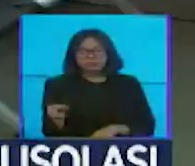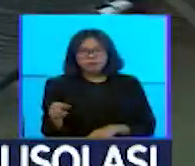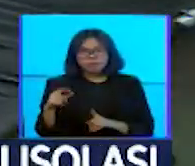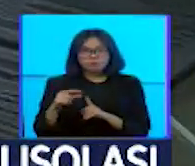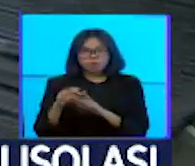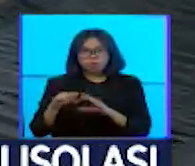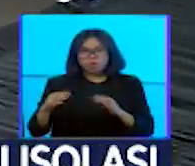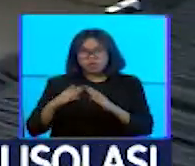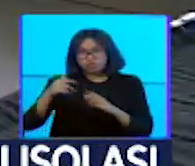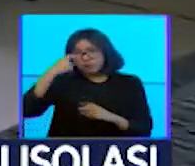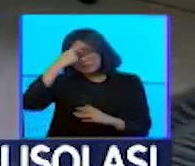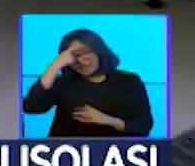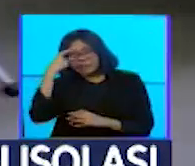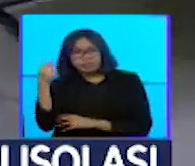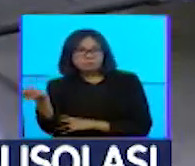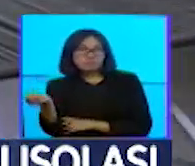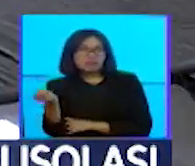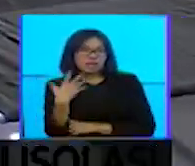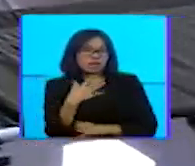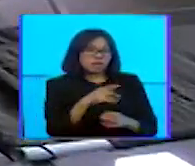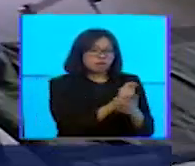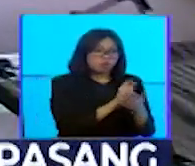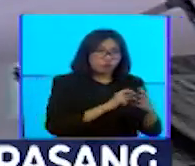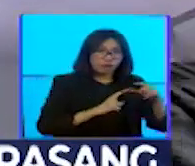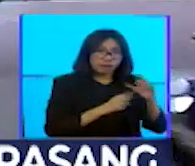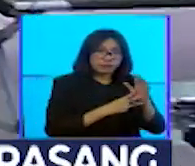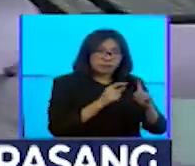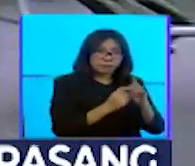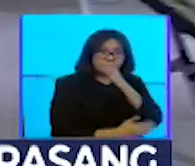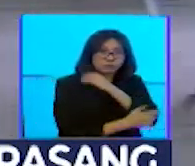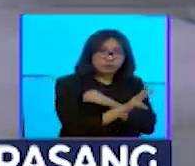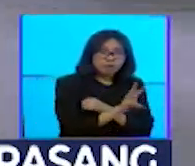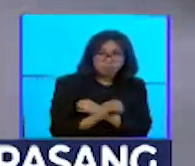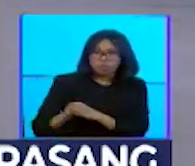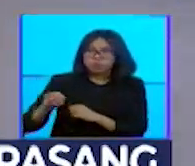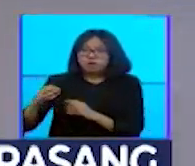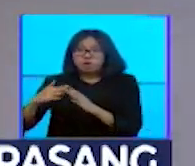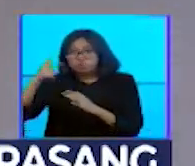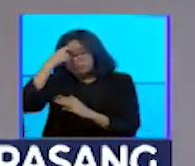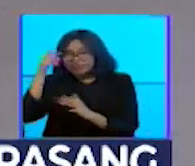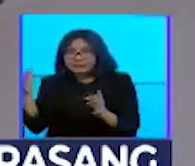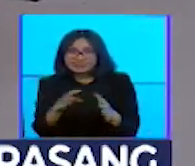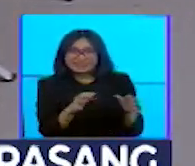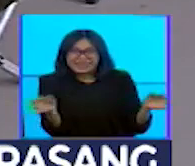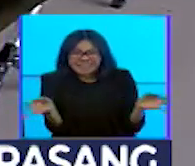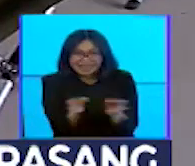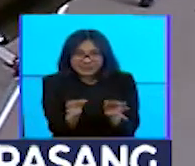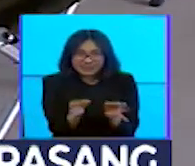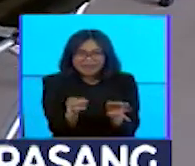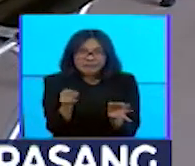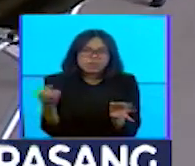waktu Smart Jurumudi yang lokasinya sangat berdekatan dengan SMP Negeri 30 pemerintah kota Tangerang sendiri berencana menyiapkan